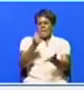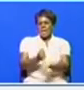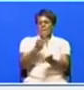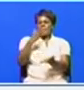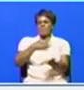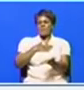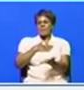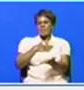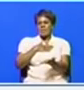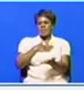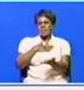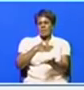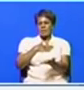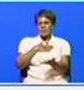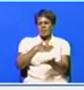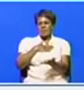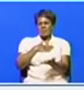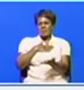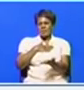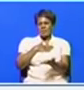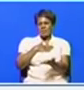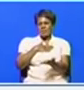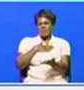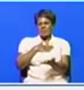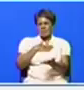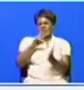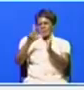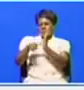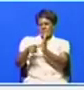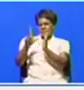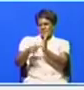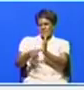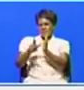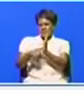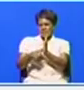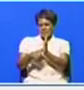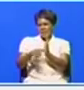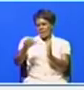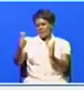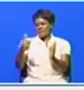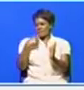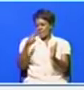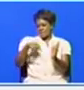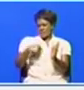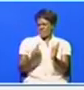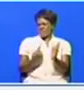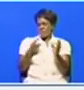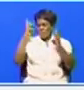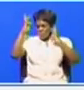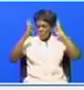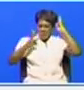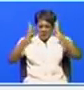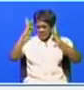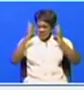nisaidie na namba yake kama inawezekana. Huyo ni Maoga, tutakuwa tukiangazia hiyo baada ya kumaliza. Mwingine anasema mimi na hofu sana kwa